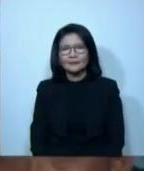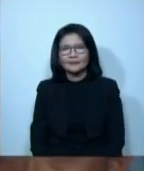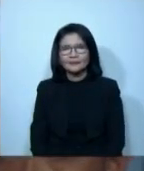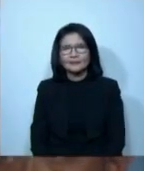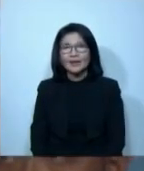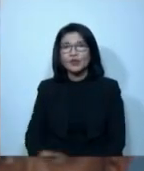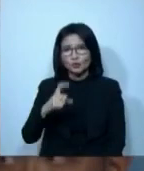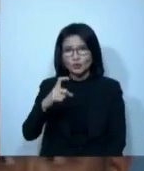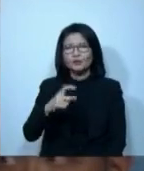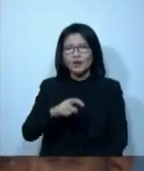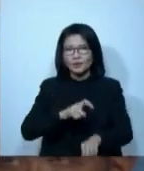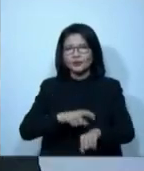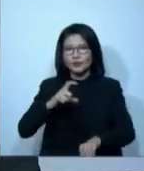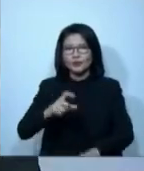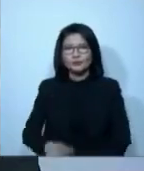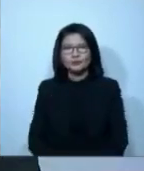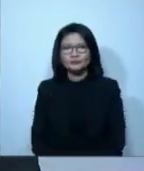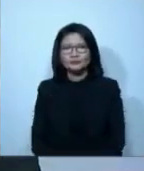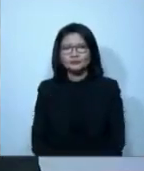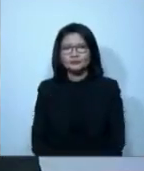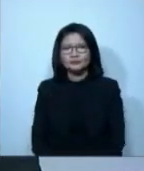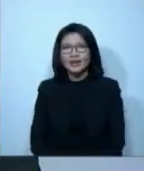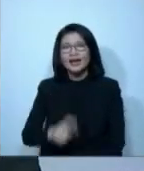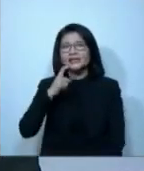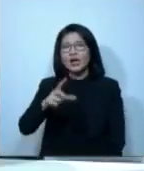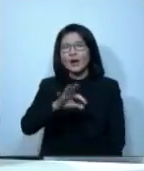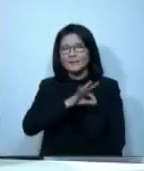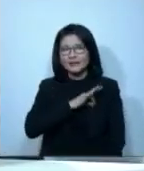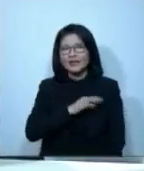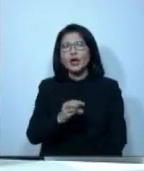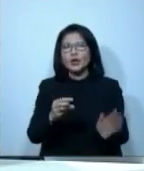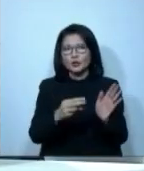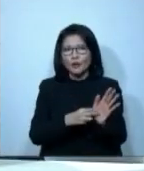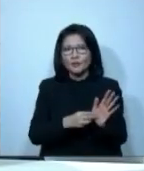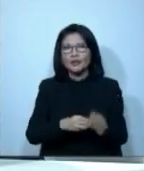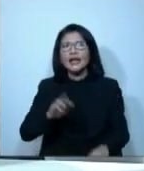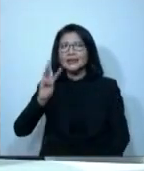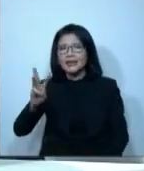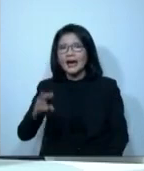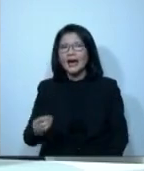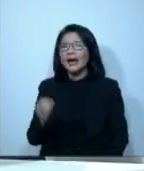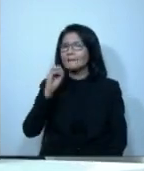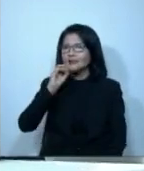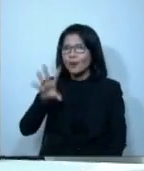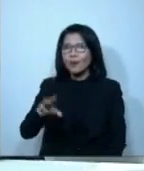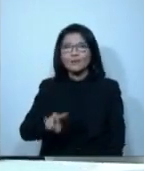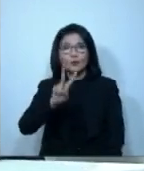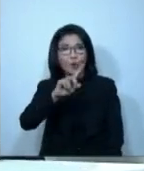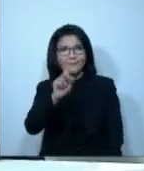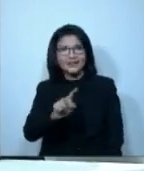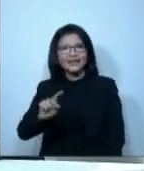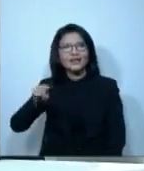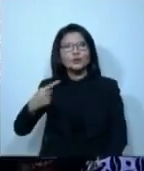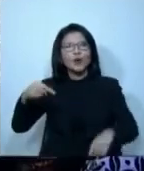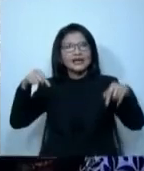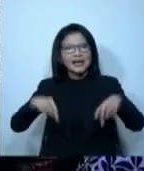Baik, cukup. Oke. Okay. Selanjutnya kami berikan kesempatan kepada calon presiden nomor urut 3 untuk menjawab selama 2 menit. Waktunya